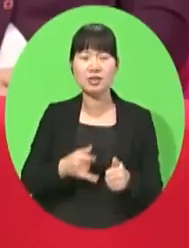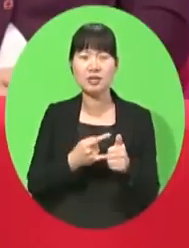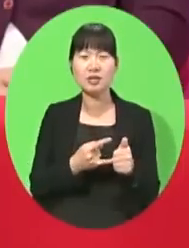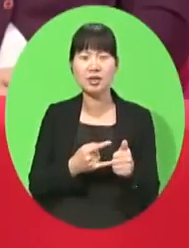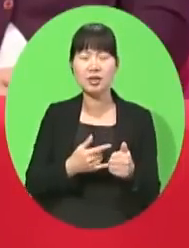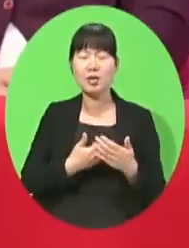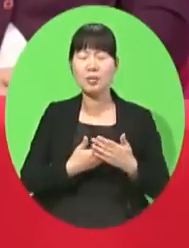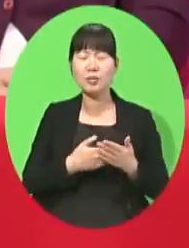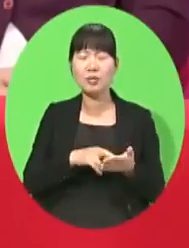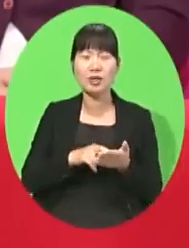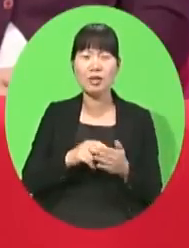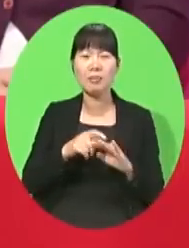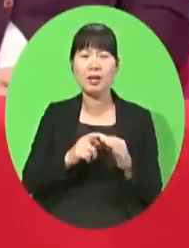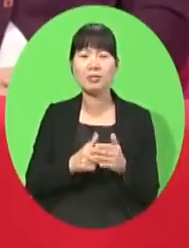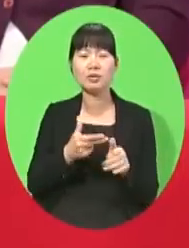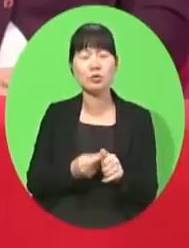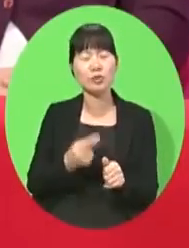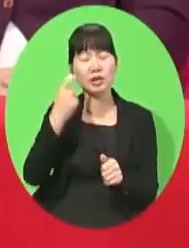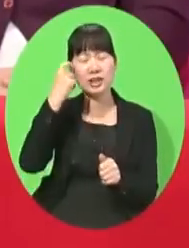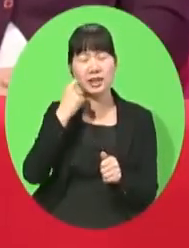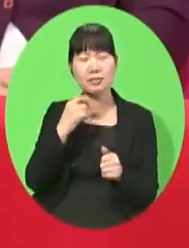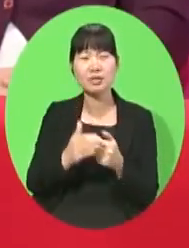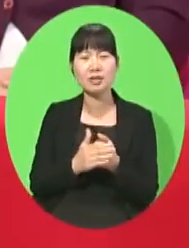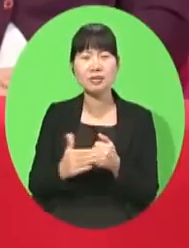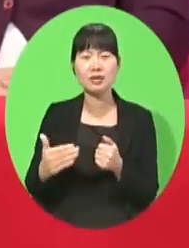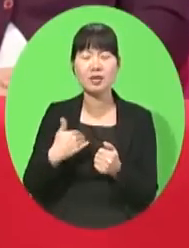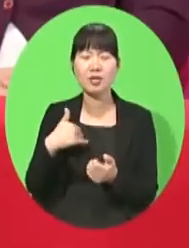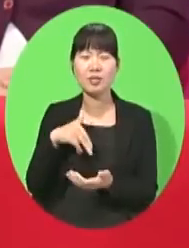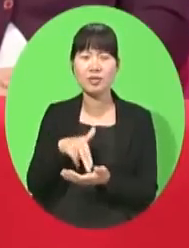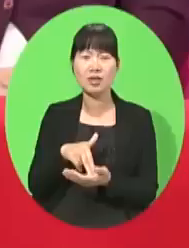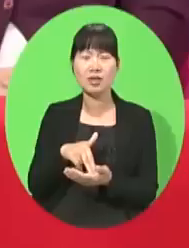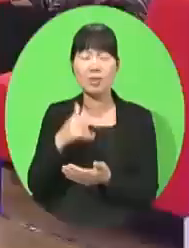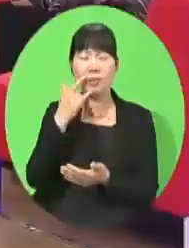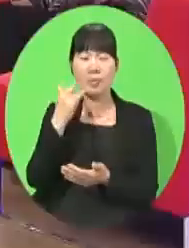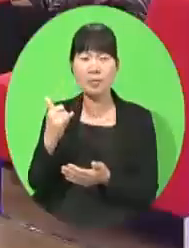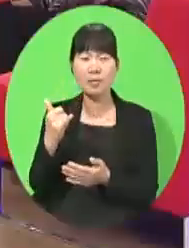굉장한 불안감을 심어주겠더라고요. 그래서 저희는